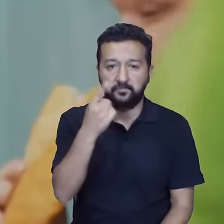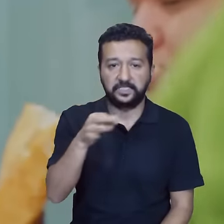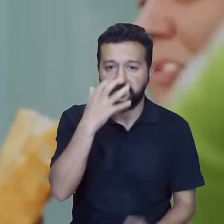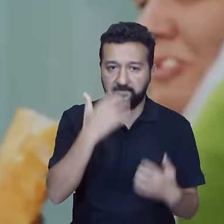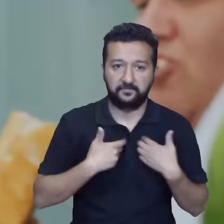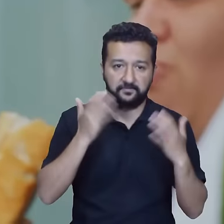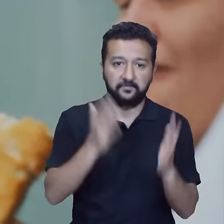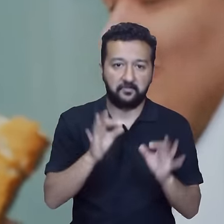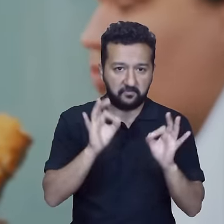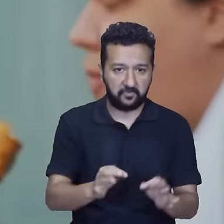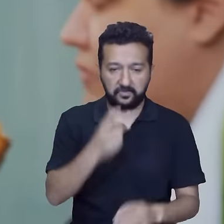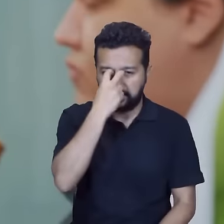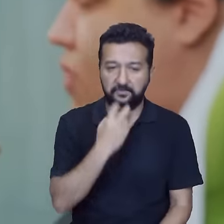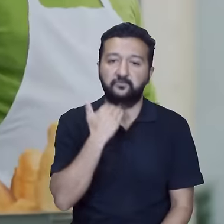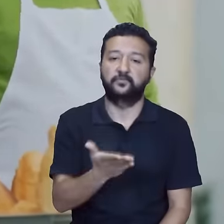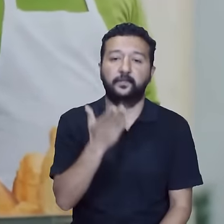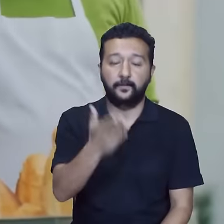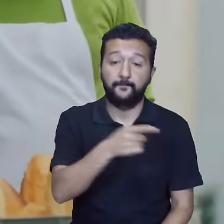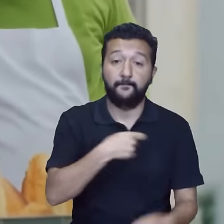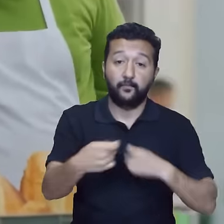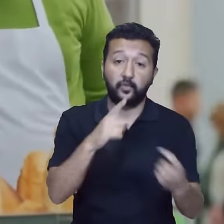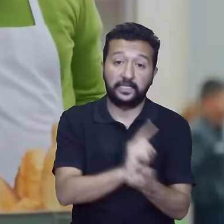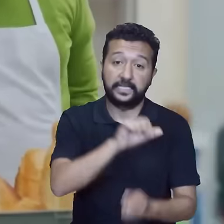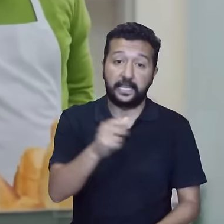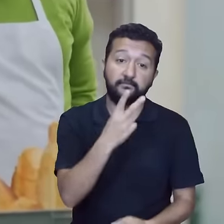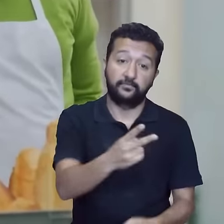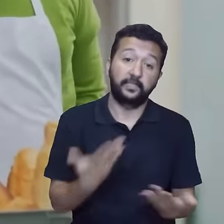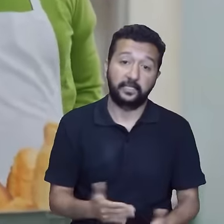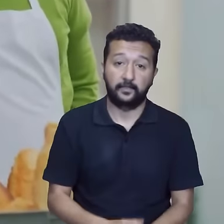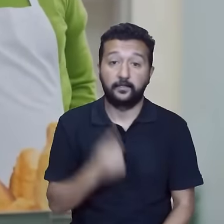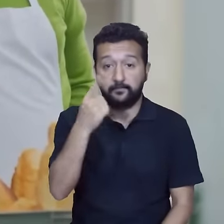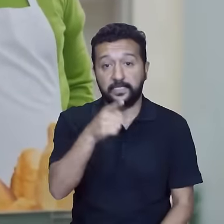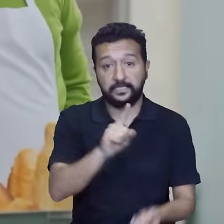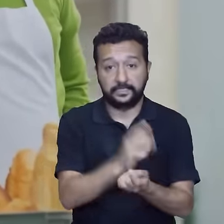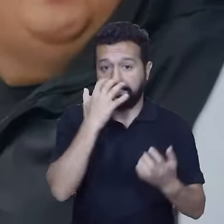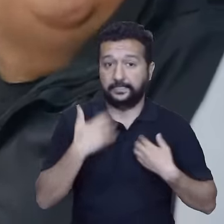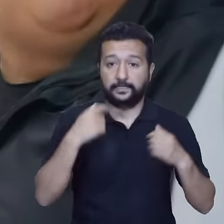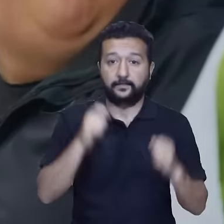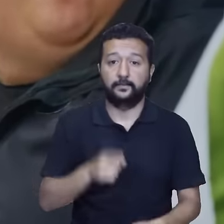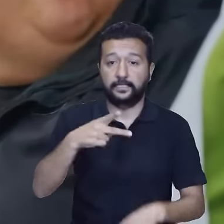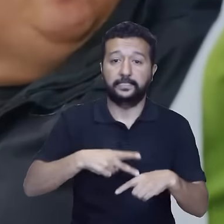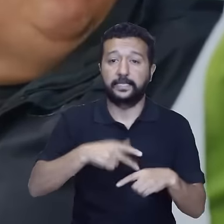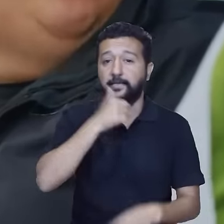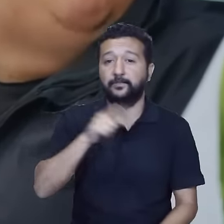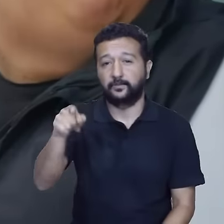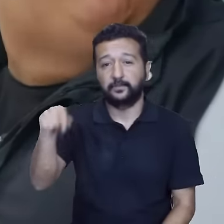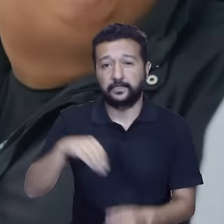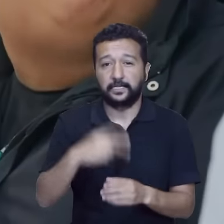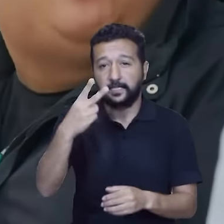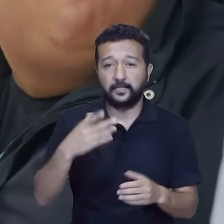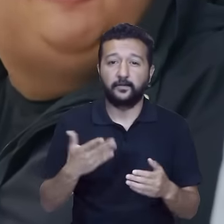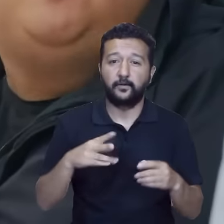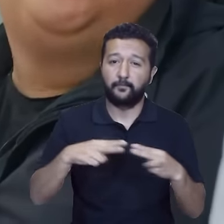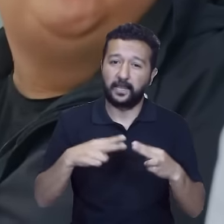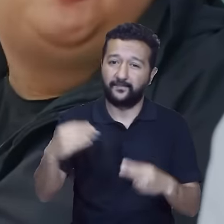ya. Ya bir çay ısmarlayacaksın ya. Bu kadar da pintilik olmaz ki. Müşterinin yağlısı sende aslanım. Bir kere de sen ısmarlayıver. Ya Zeki abi ya, bana oradan iki porsiyon